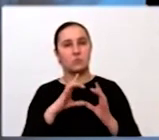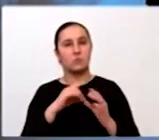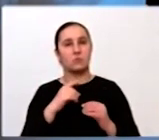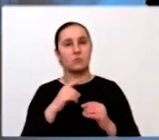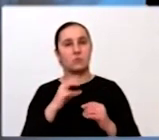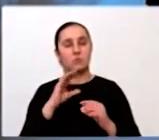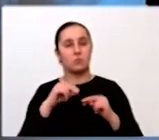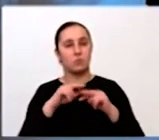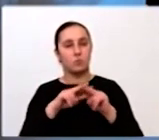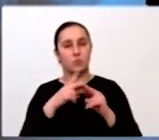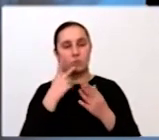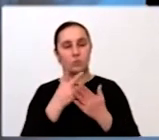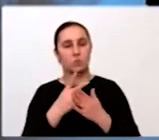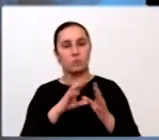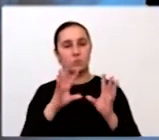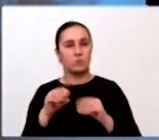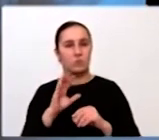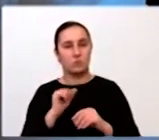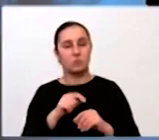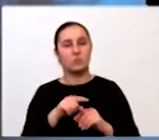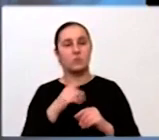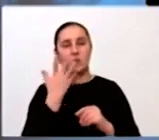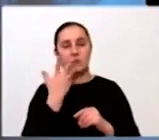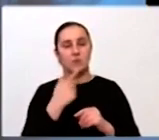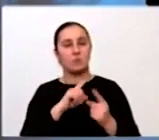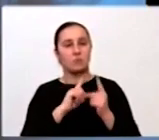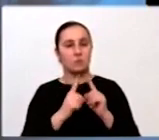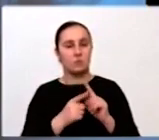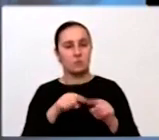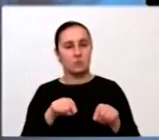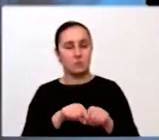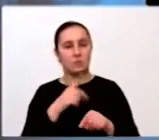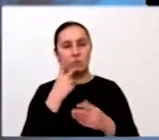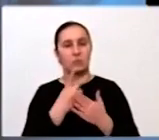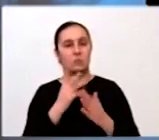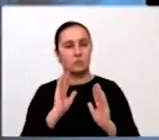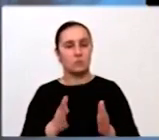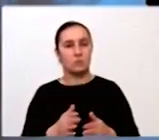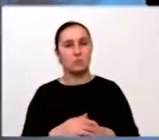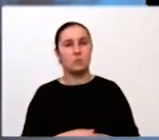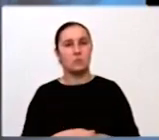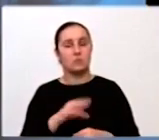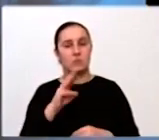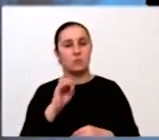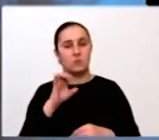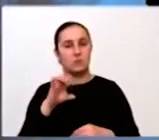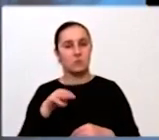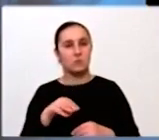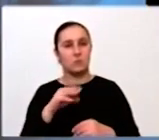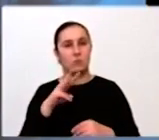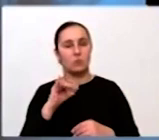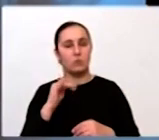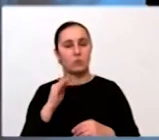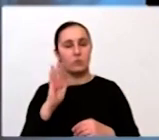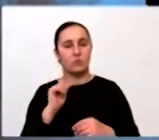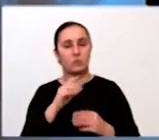biz yulduzcha ko'rinishga o'tmoqdamiz va ranglarning o'zgarishini ham ko'rib chiqamiz. Test move'ga